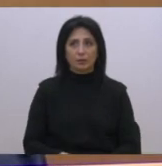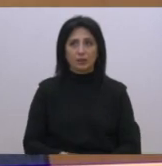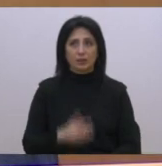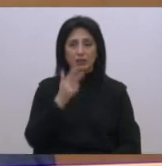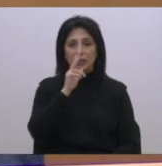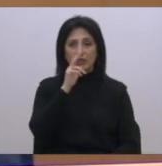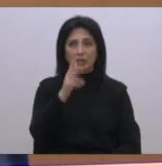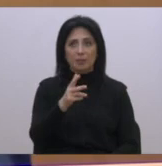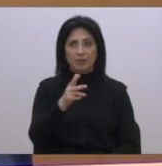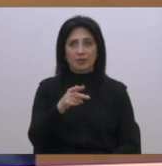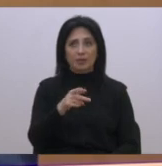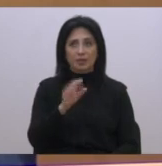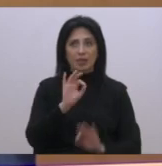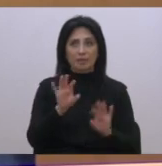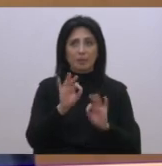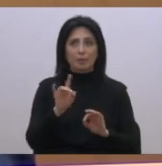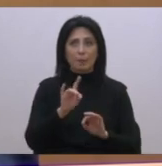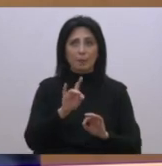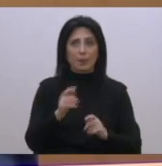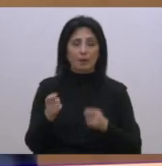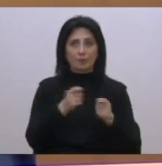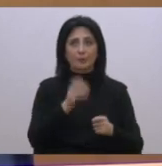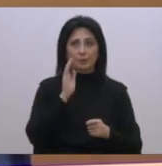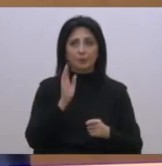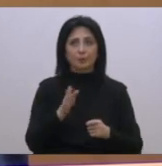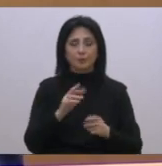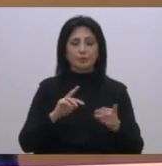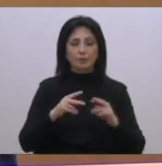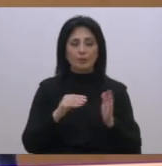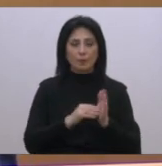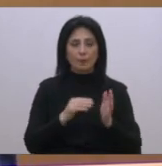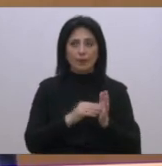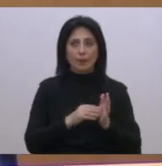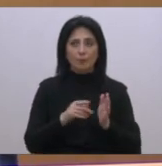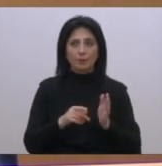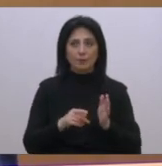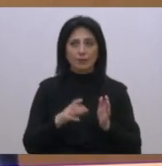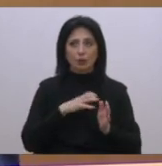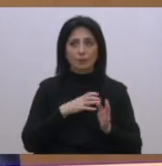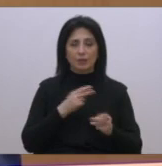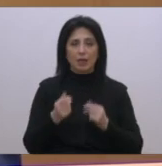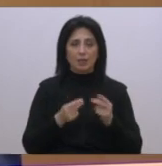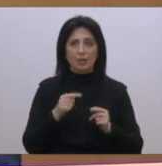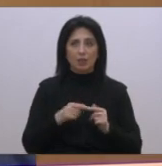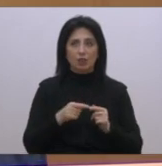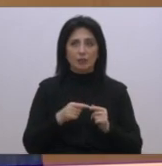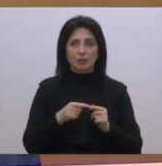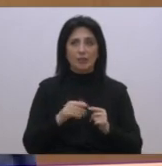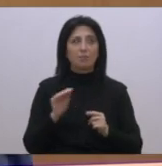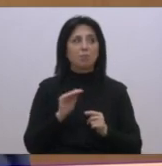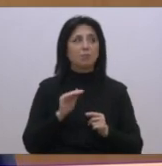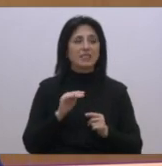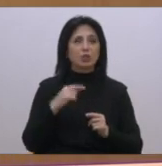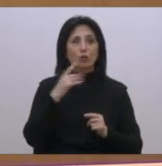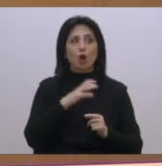3 წელიწადია გეუბნებით რომ შემოიტანთ ცვლილებებს ქონების გადასახადში. ფიზიკური